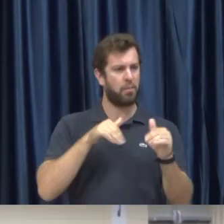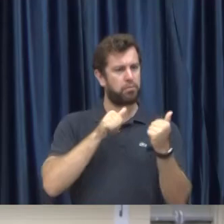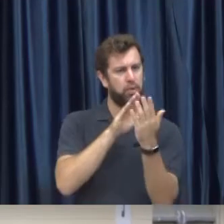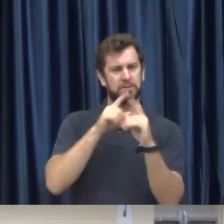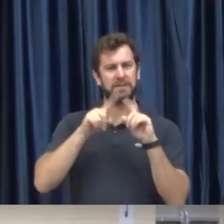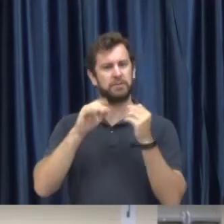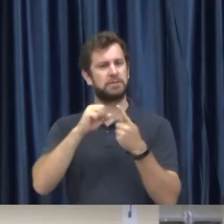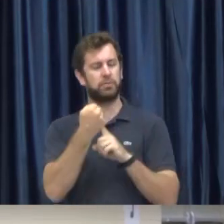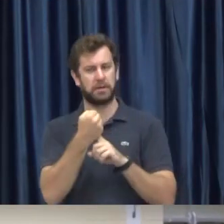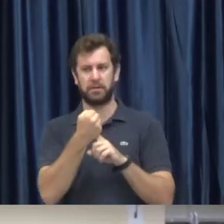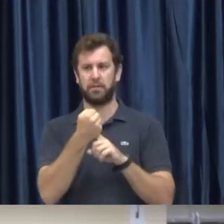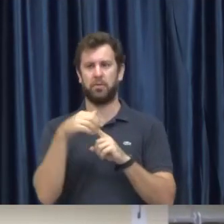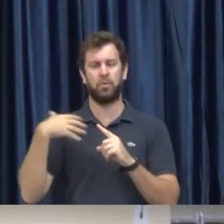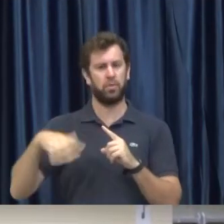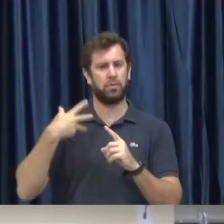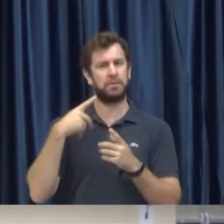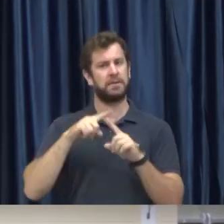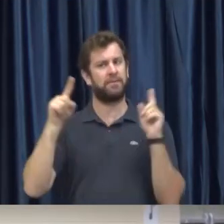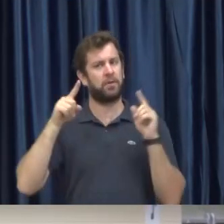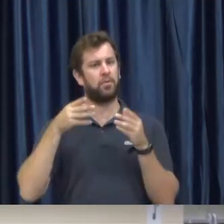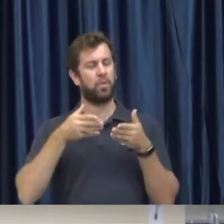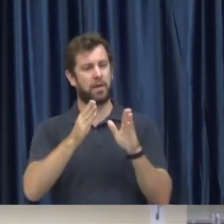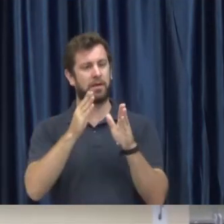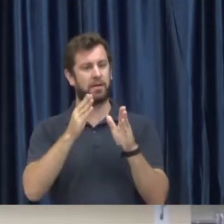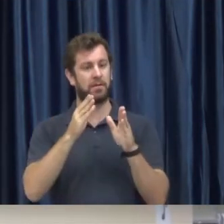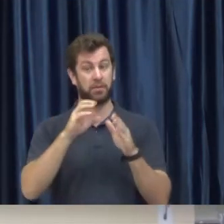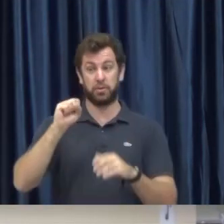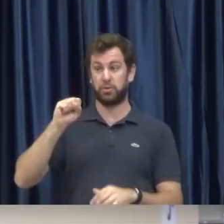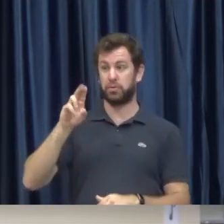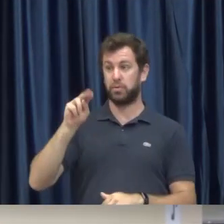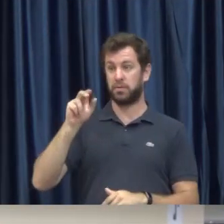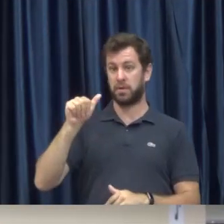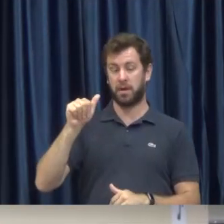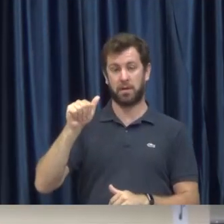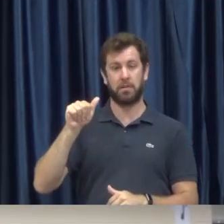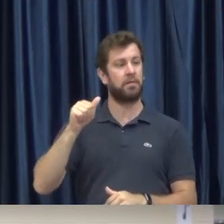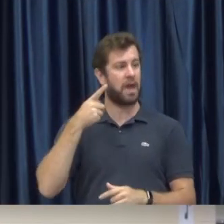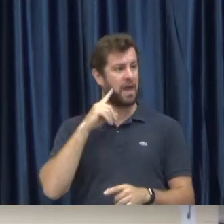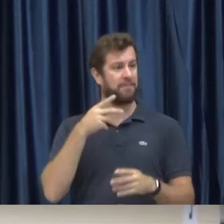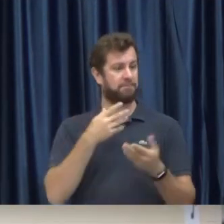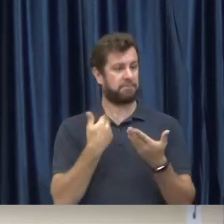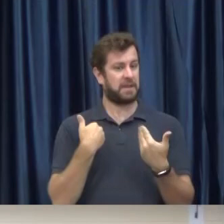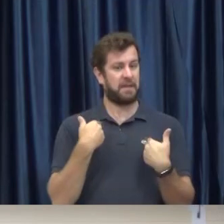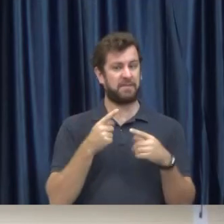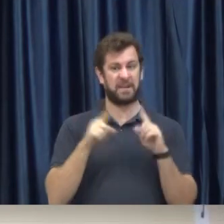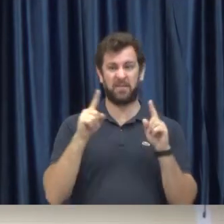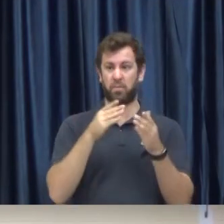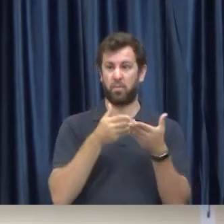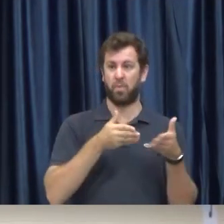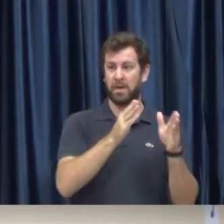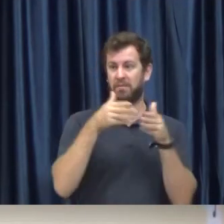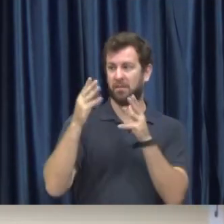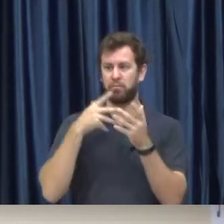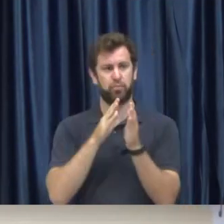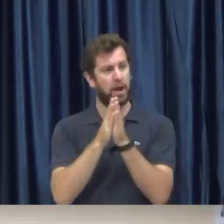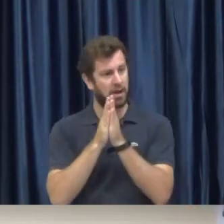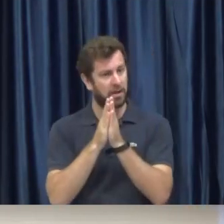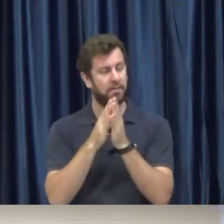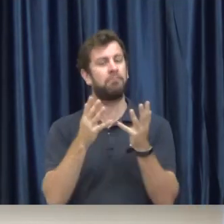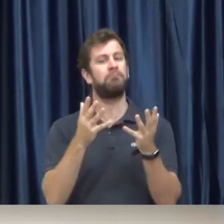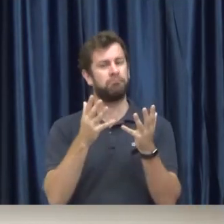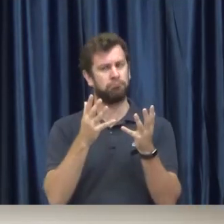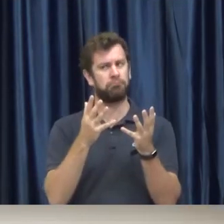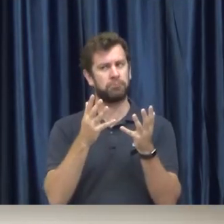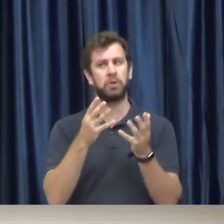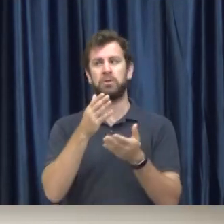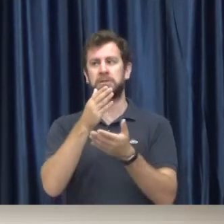different varieties in the Sunnah. There's different ways that Prophet Muhammad ﷺ used to pray. So sometimes certain aspects of